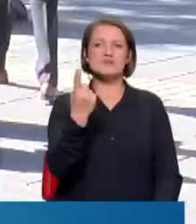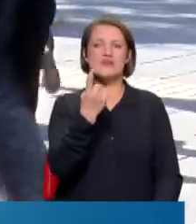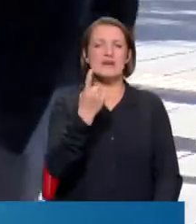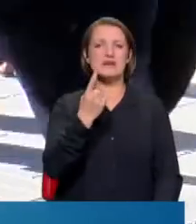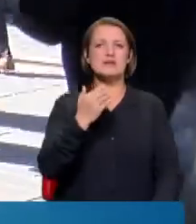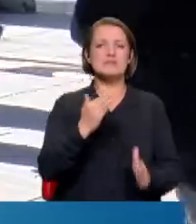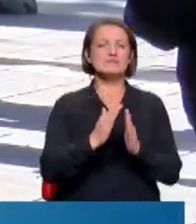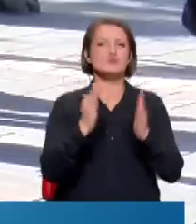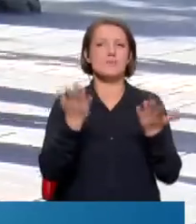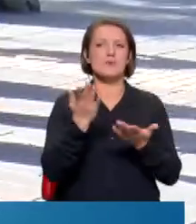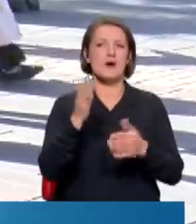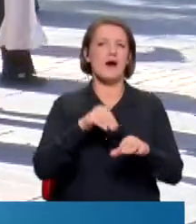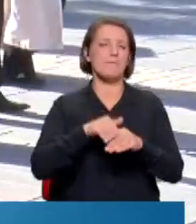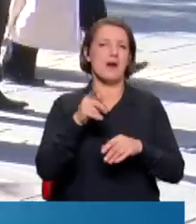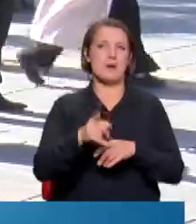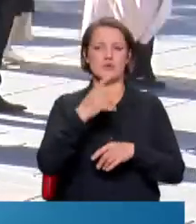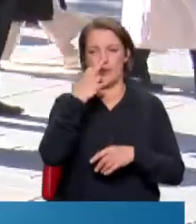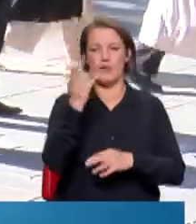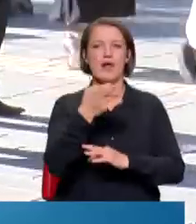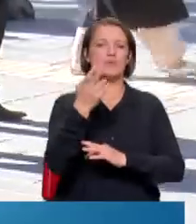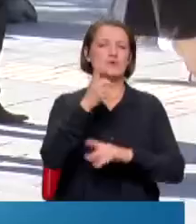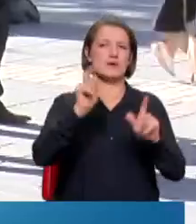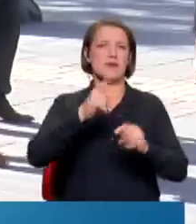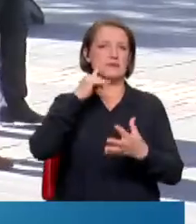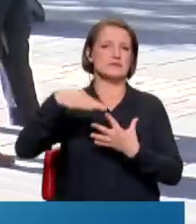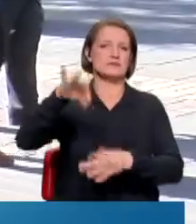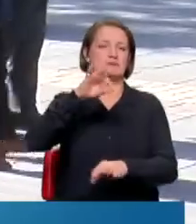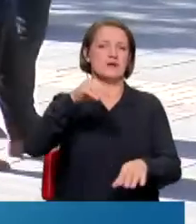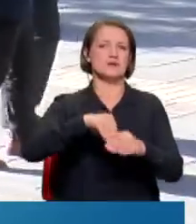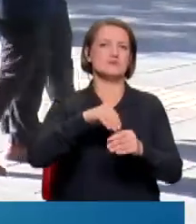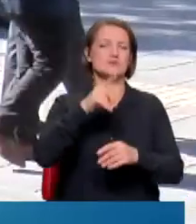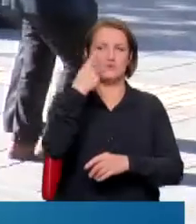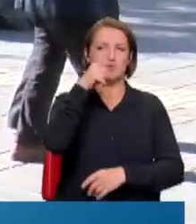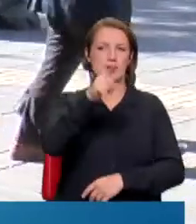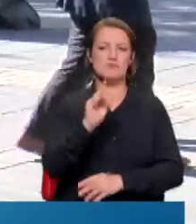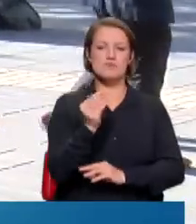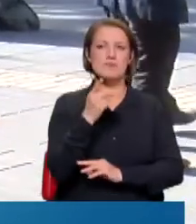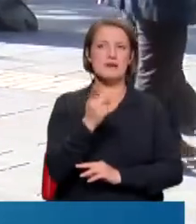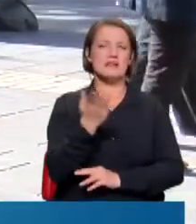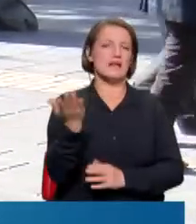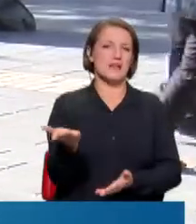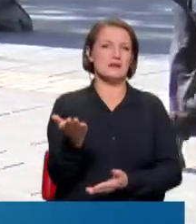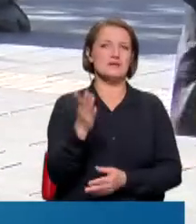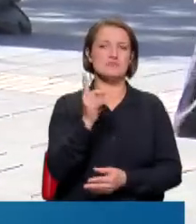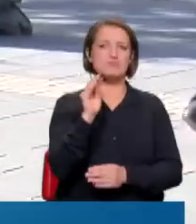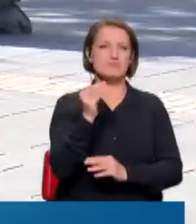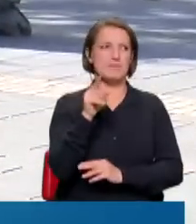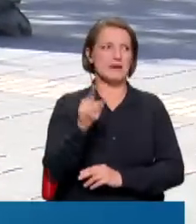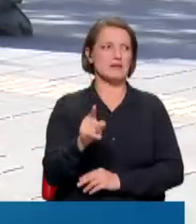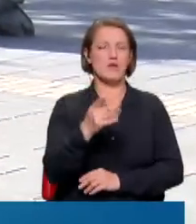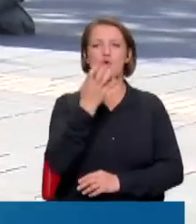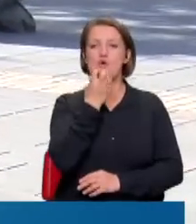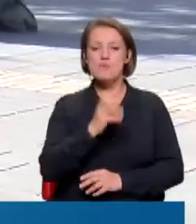ilerlemiyor ilerleyemiyoruz bu dolandırıcılık yapan insanlar yüzünden bu bebeklerin ahını almayın bu bebeklerin